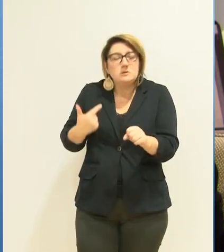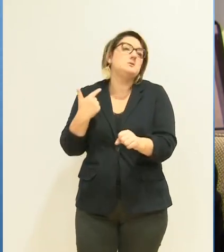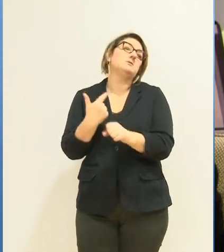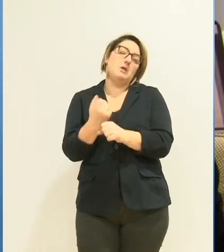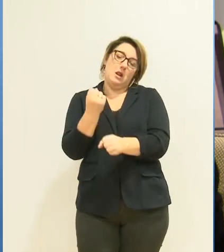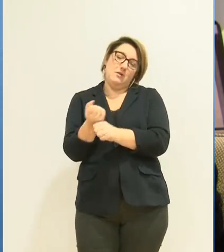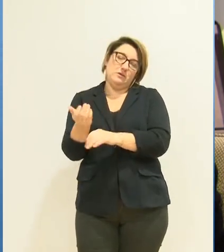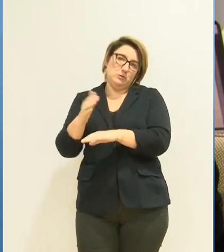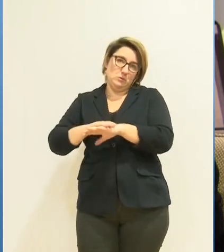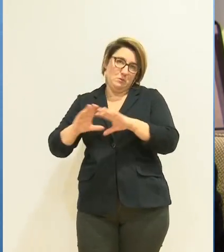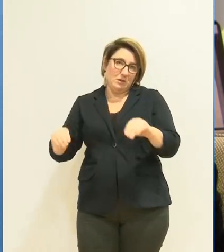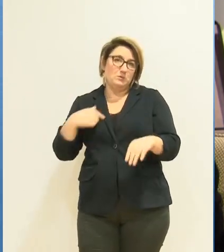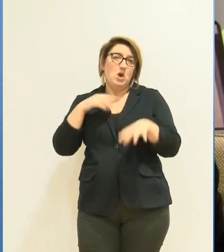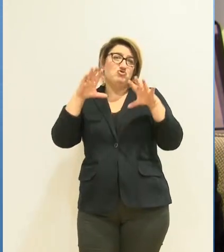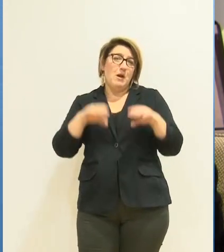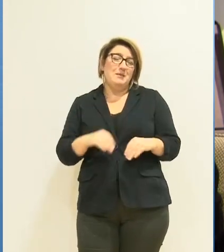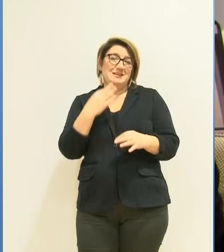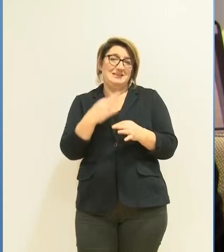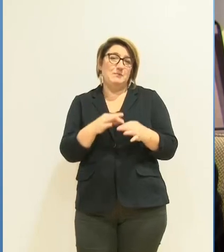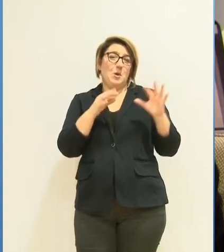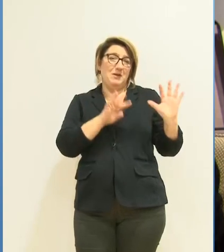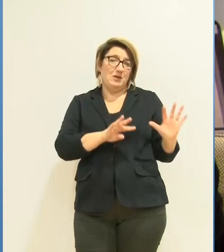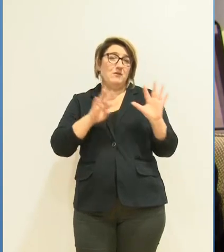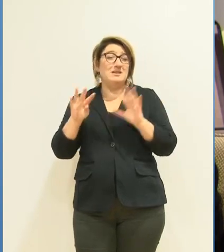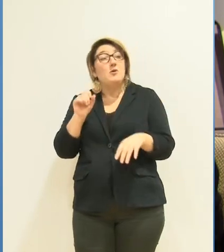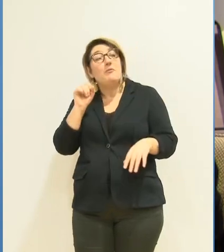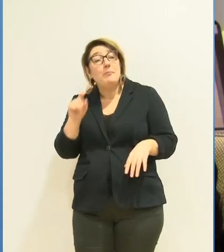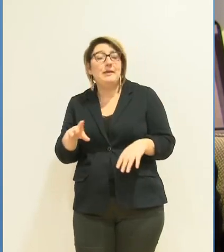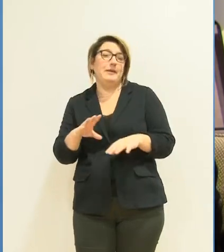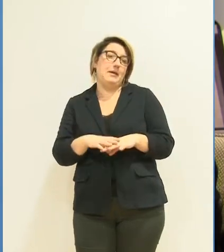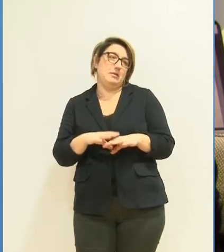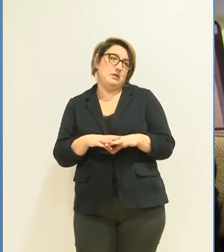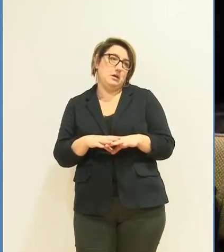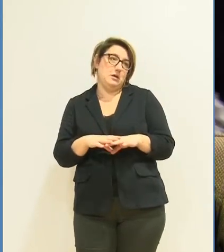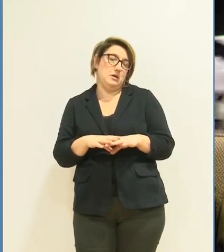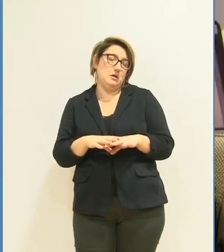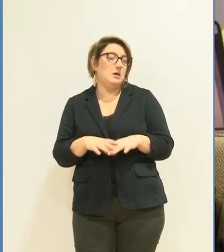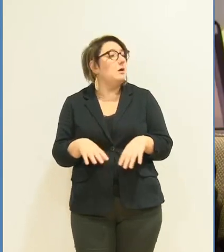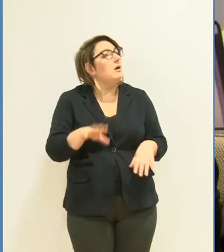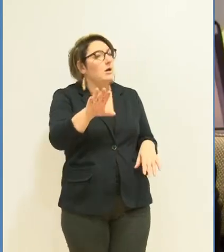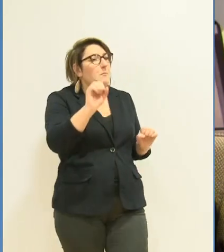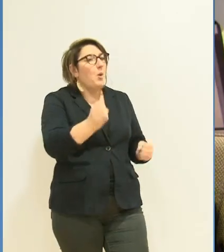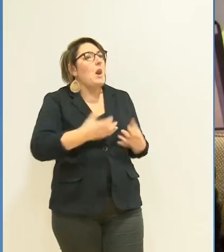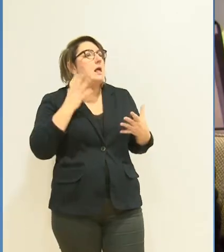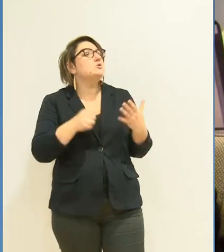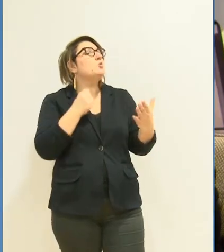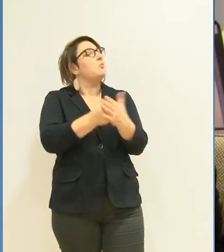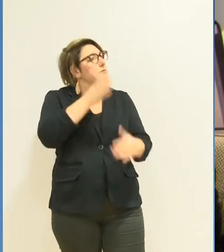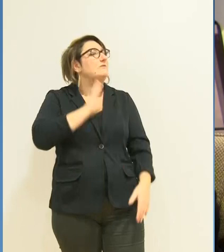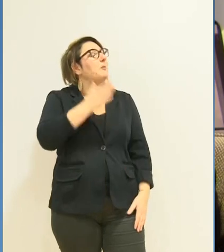que j'habite depuis septembre 99 dans ce quartier je peux terminer s'il vous plaît merci